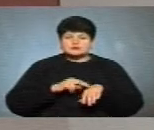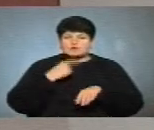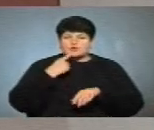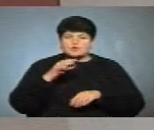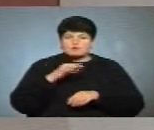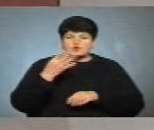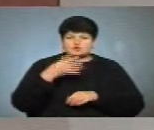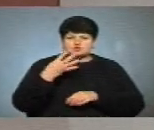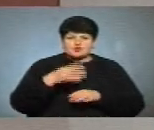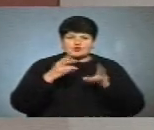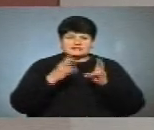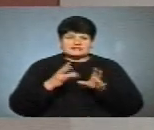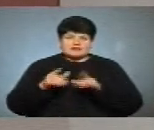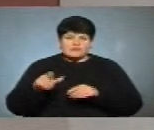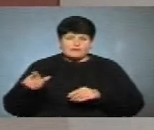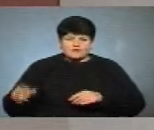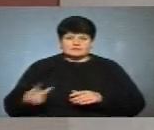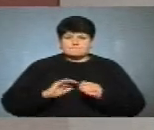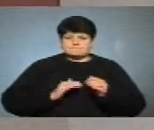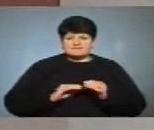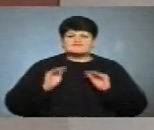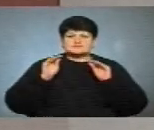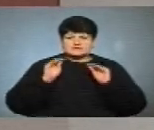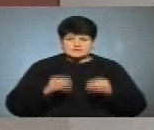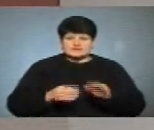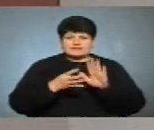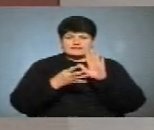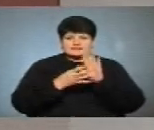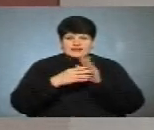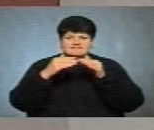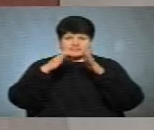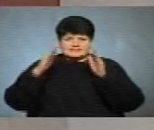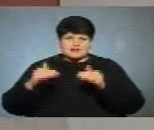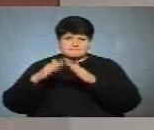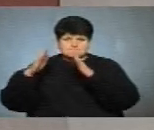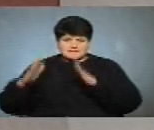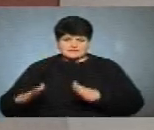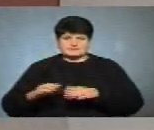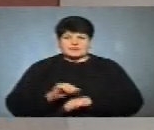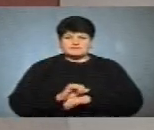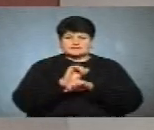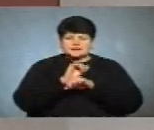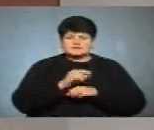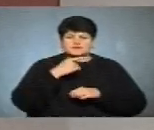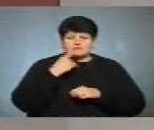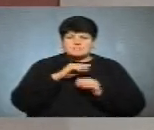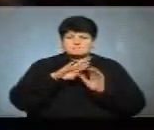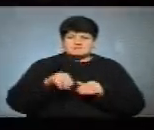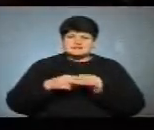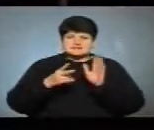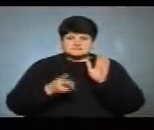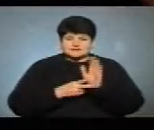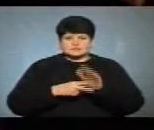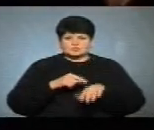про 40 травмованих. Підприємці таки встановили 9 наметів на Майдані, розповіла Оксана Мулик. За її словами, після 17-ї